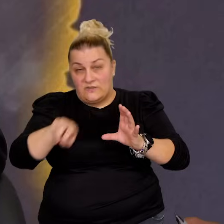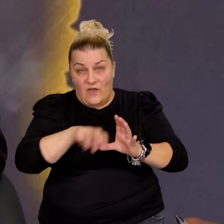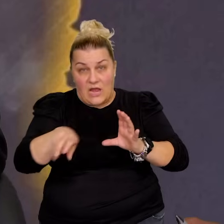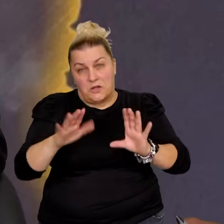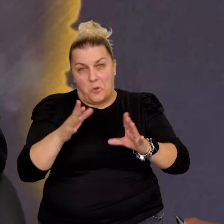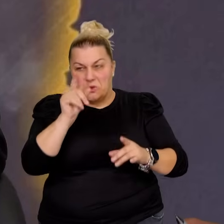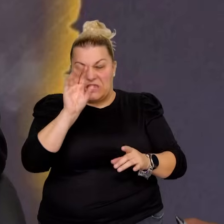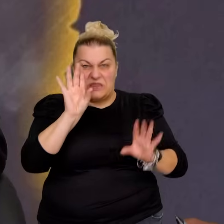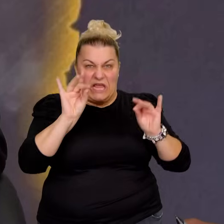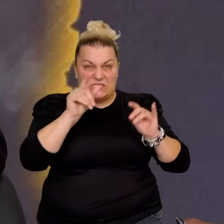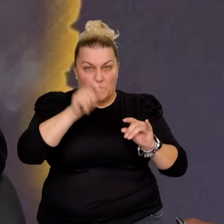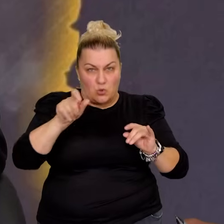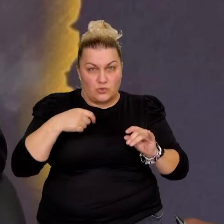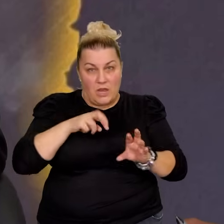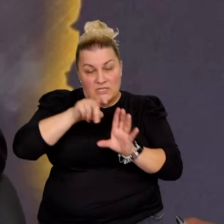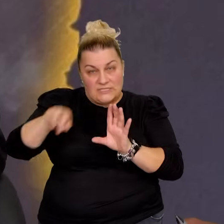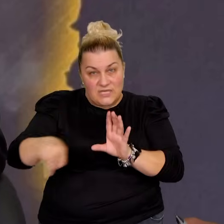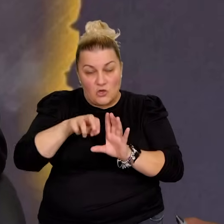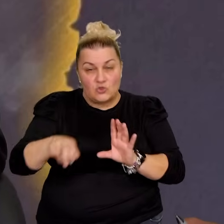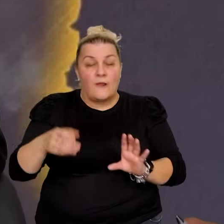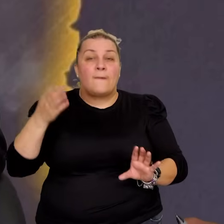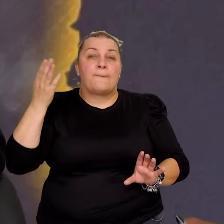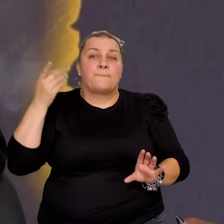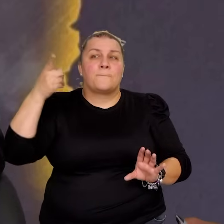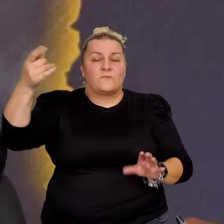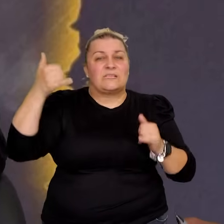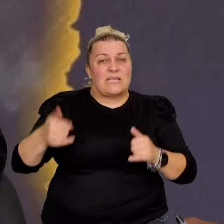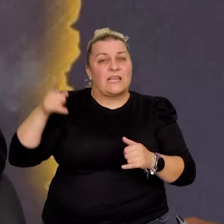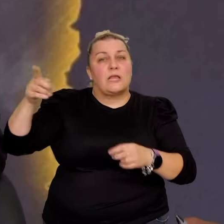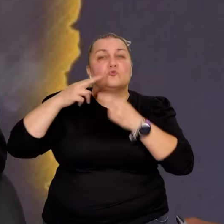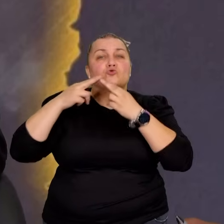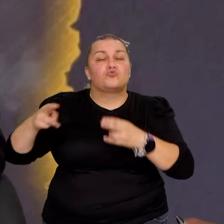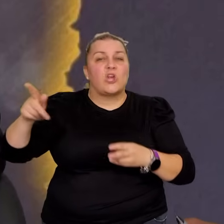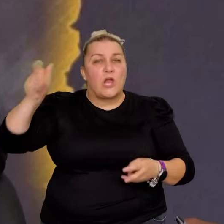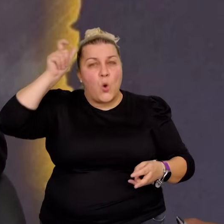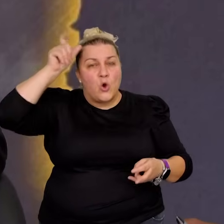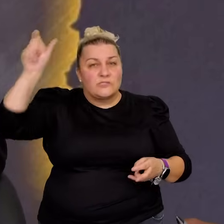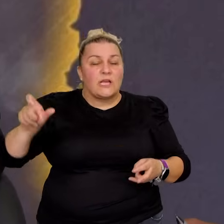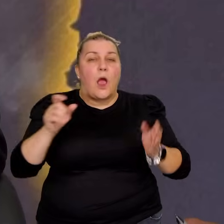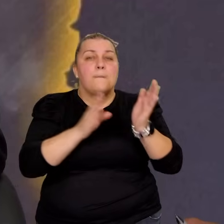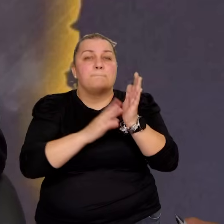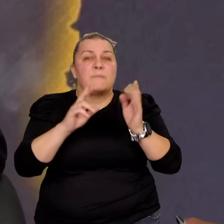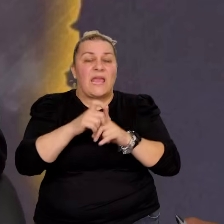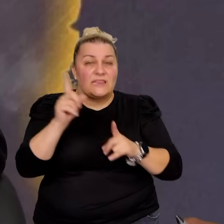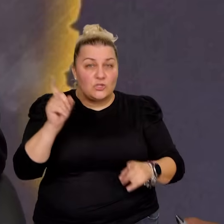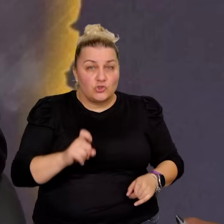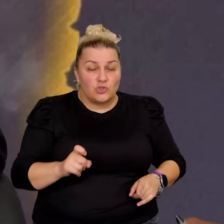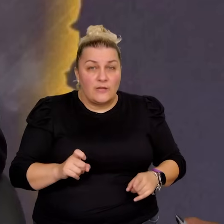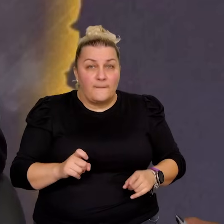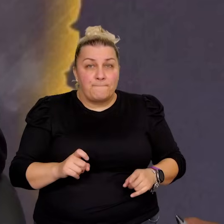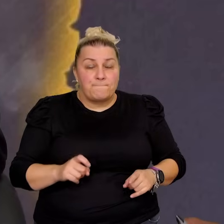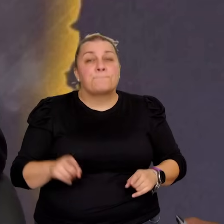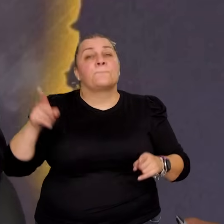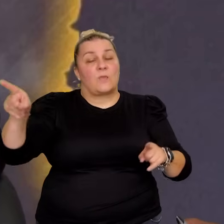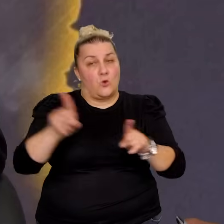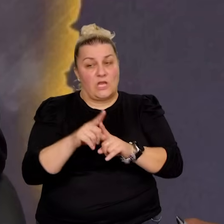desetak, bio je sada što je mu je suđenje u Osijeku, Medić,